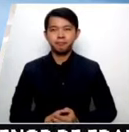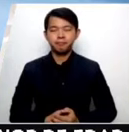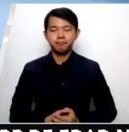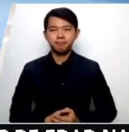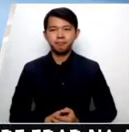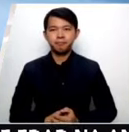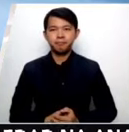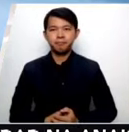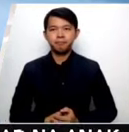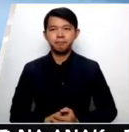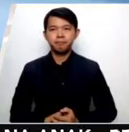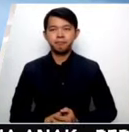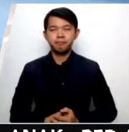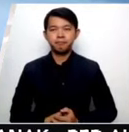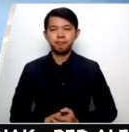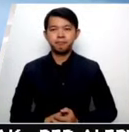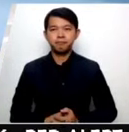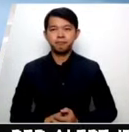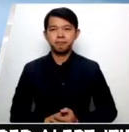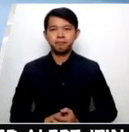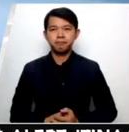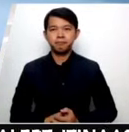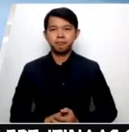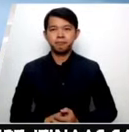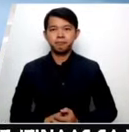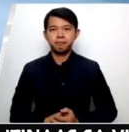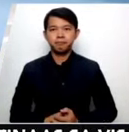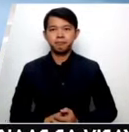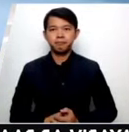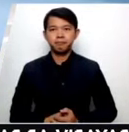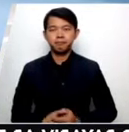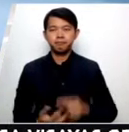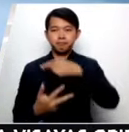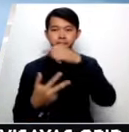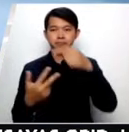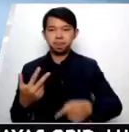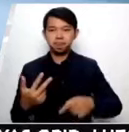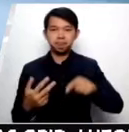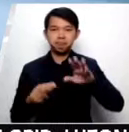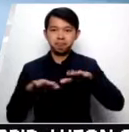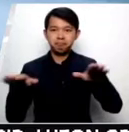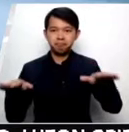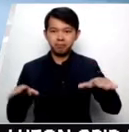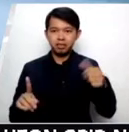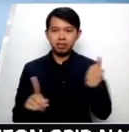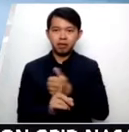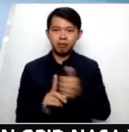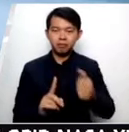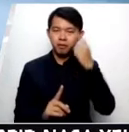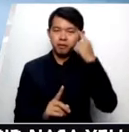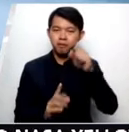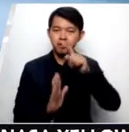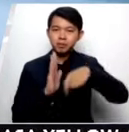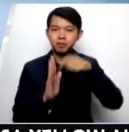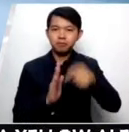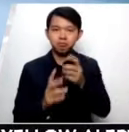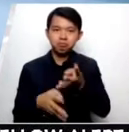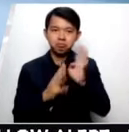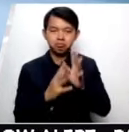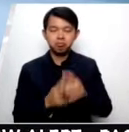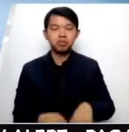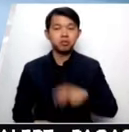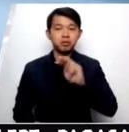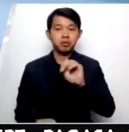news tatlong batang inaabuso umano ng sarili nilang ina para sa videos ang nasagip ng NBI ang mga bata